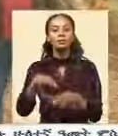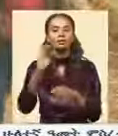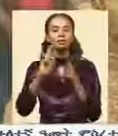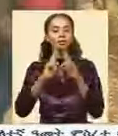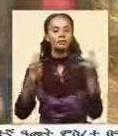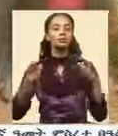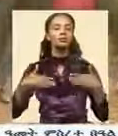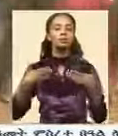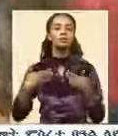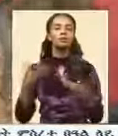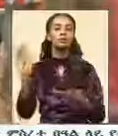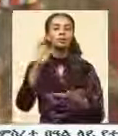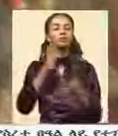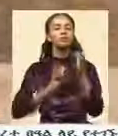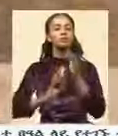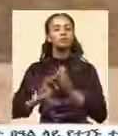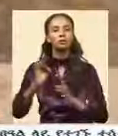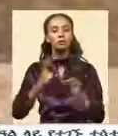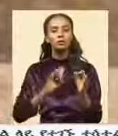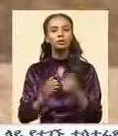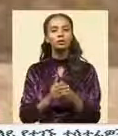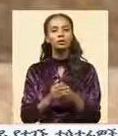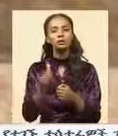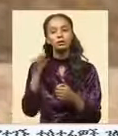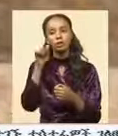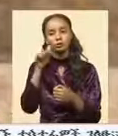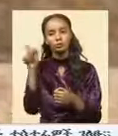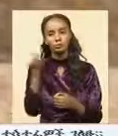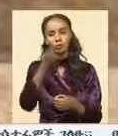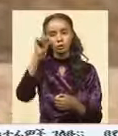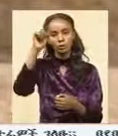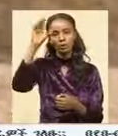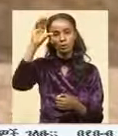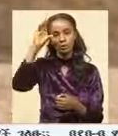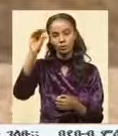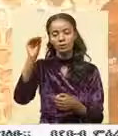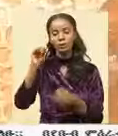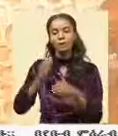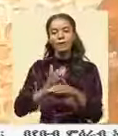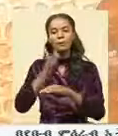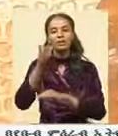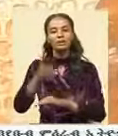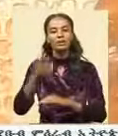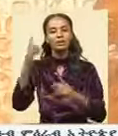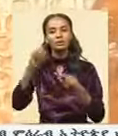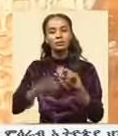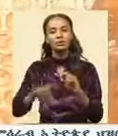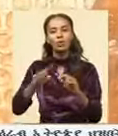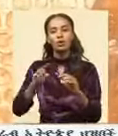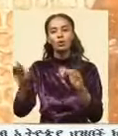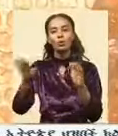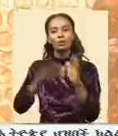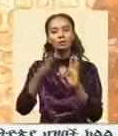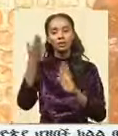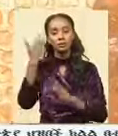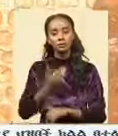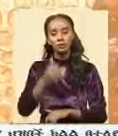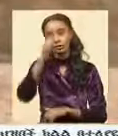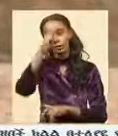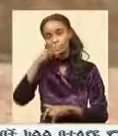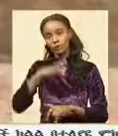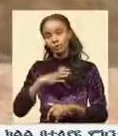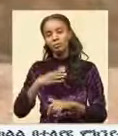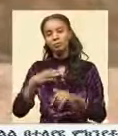እጅግ መደሰታቸውን ይገልጻሉ። ሴቶችም ሆነ ወንዶች ለመሻገር የማይችልበት ወንዝ ነበረ። ሰውንም አደጋ